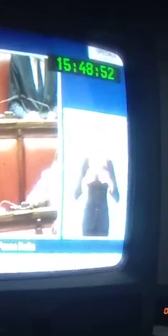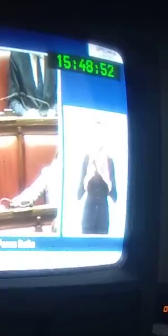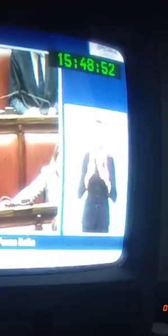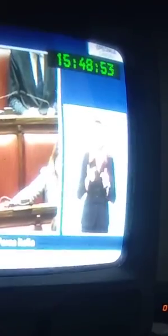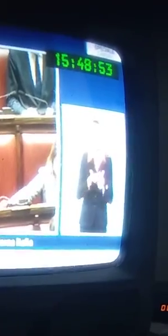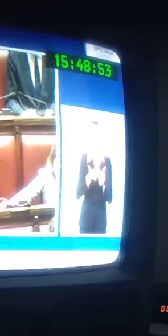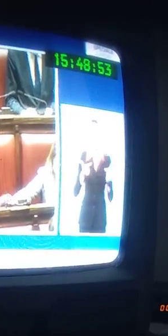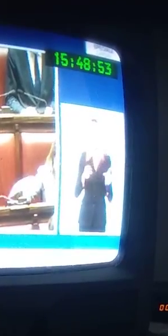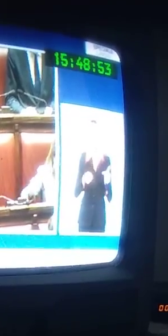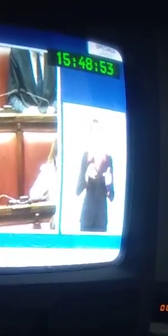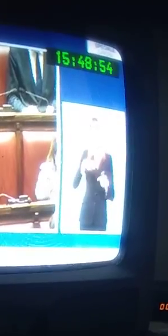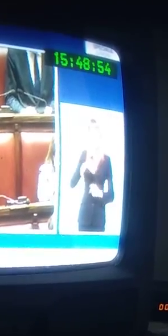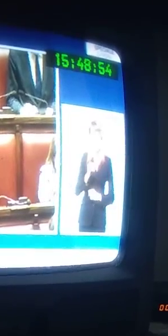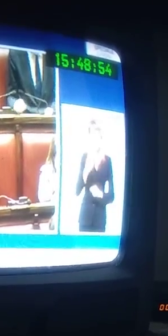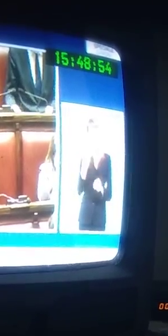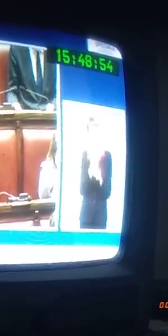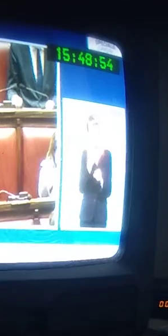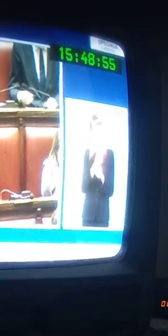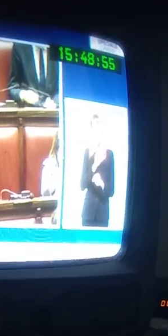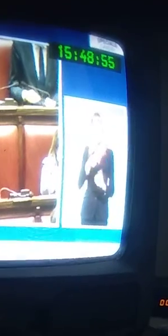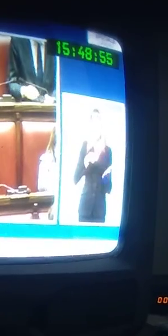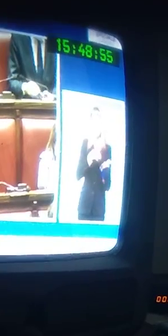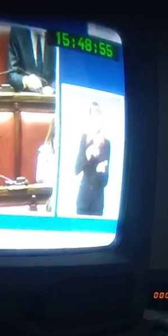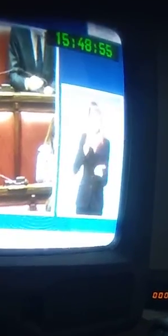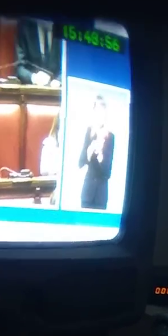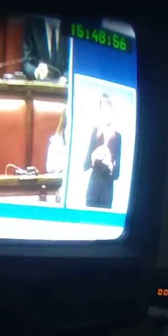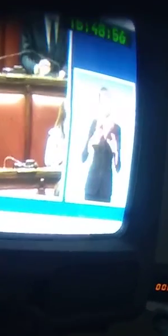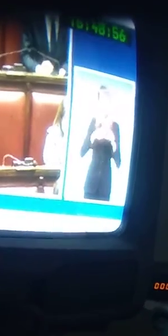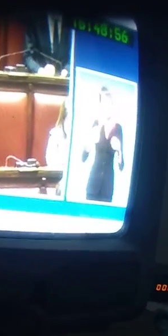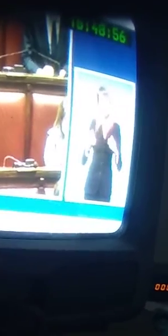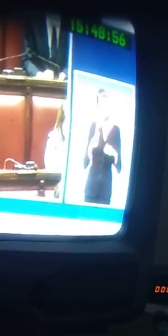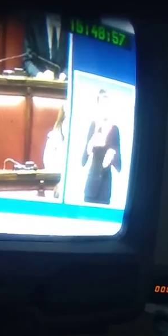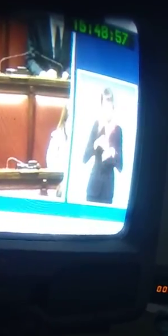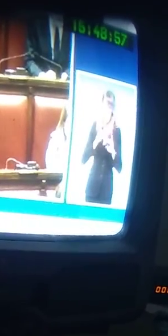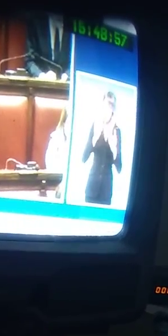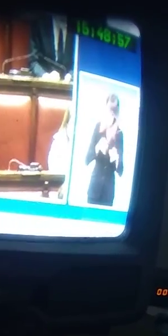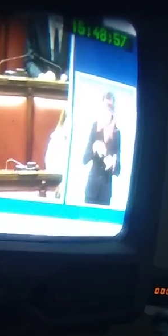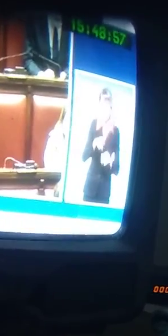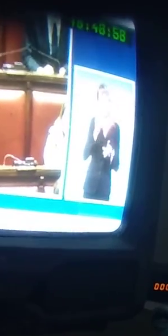Forza Italia, partito dell'ex piduista Berlusconi.